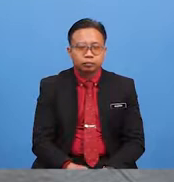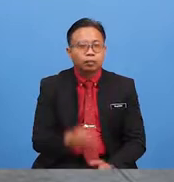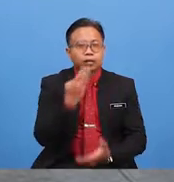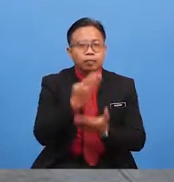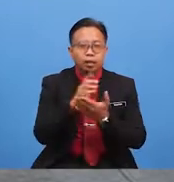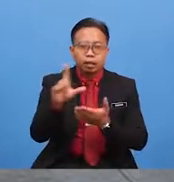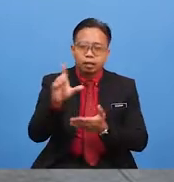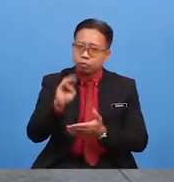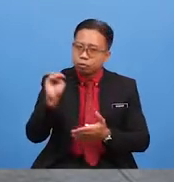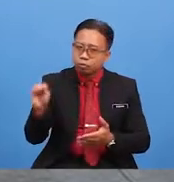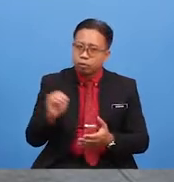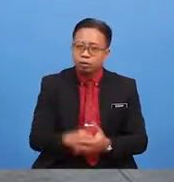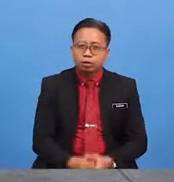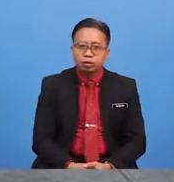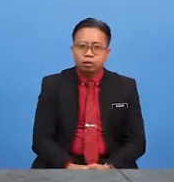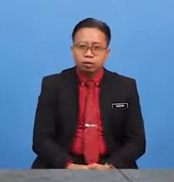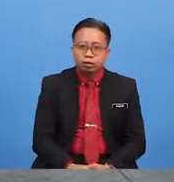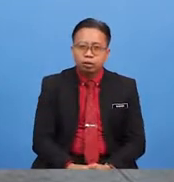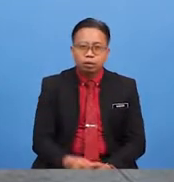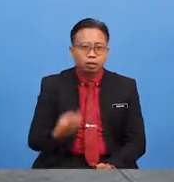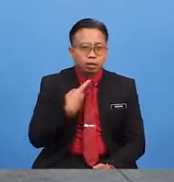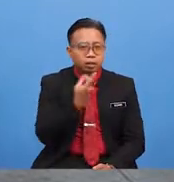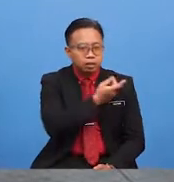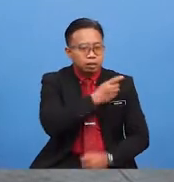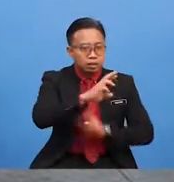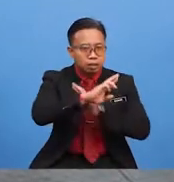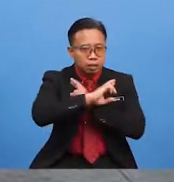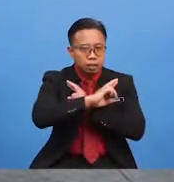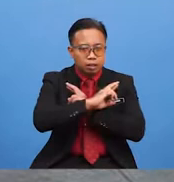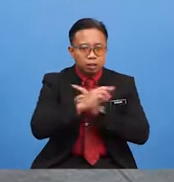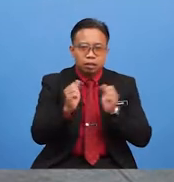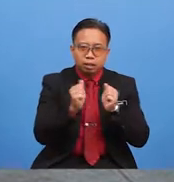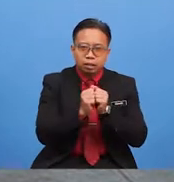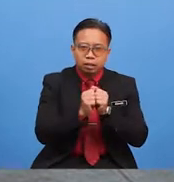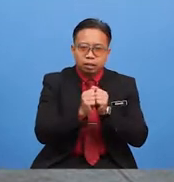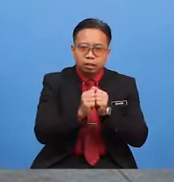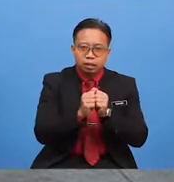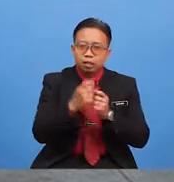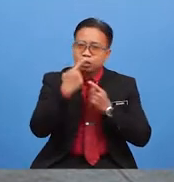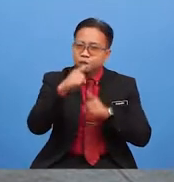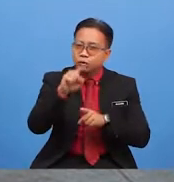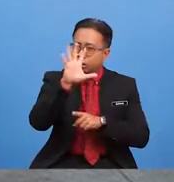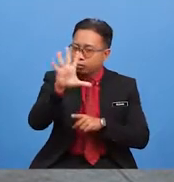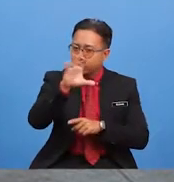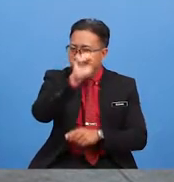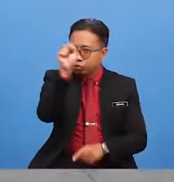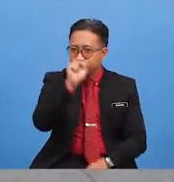Baiklah murid-murid. Kita berehat sebentar dengan menjawab 5 soalan berikut.